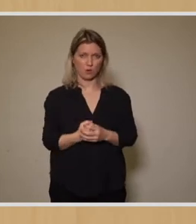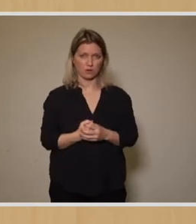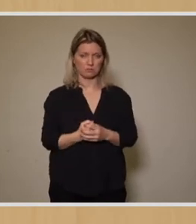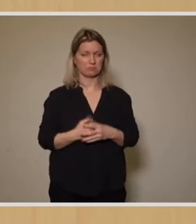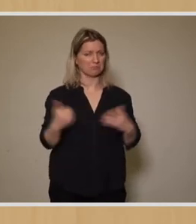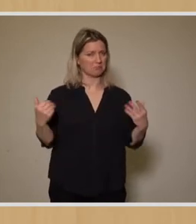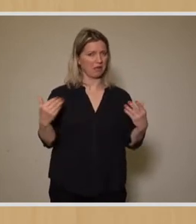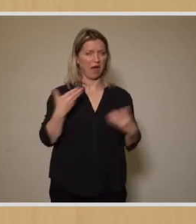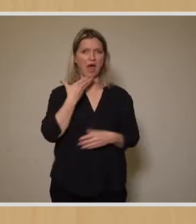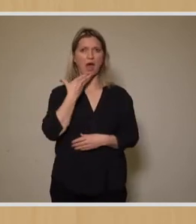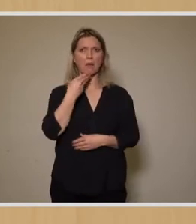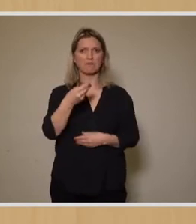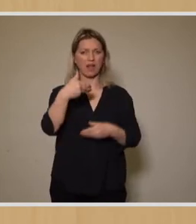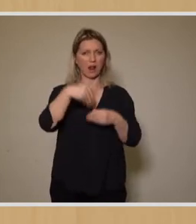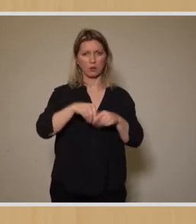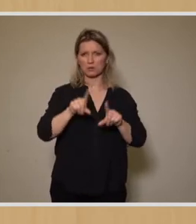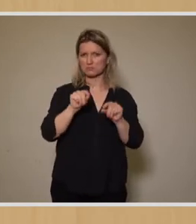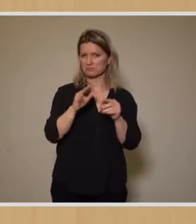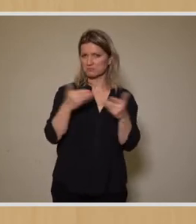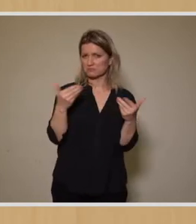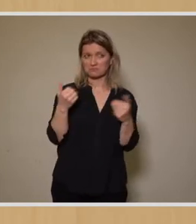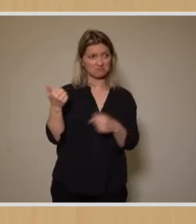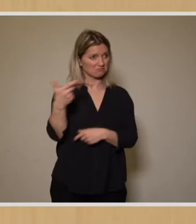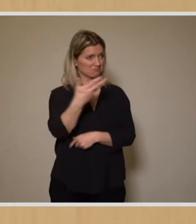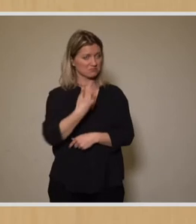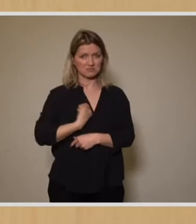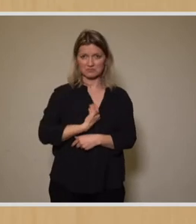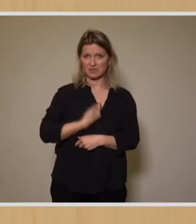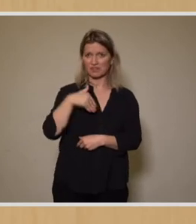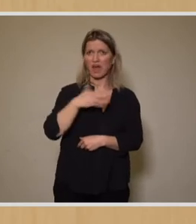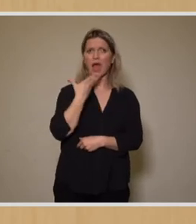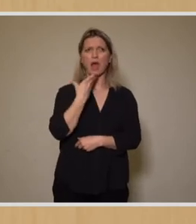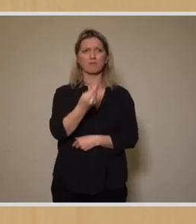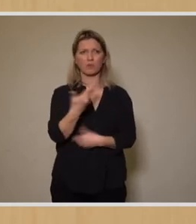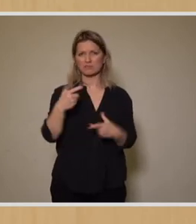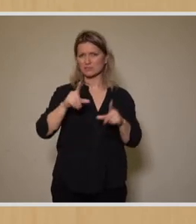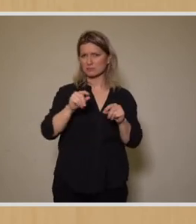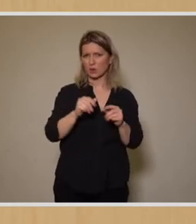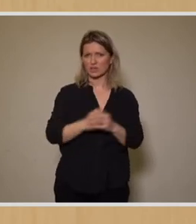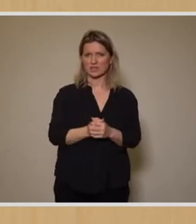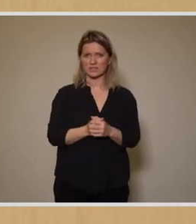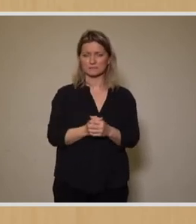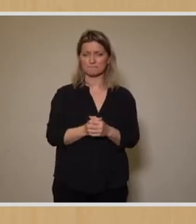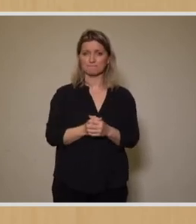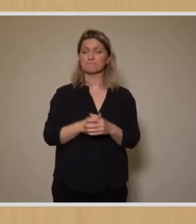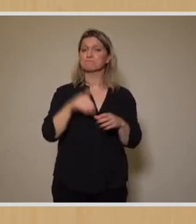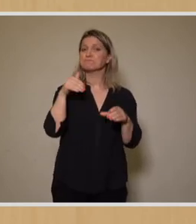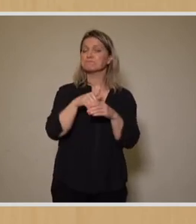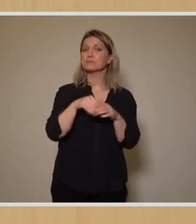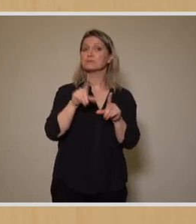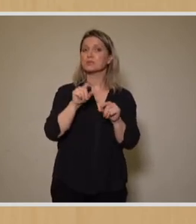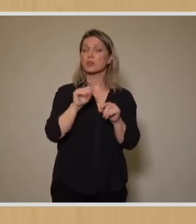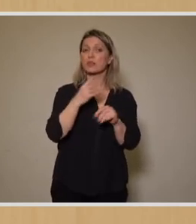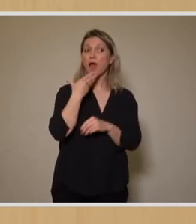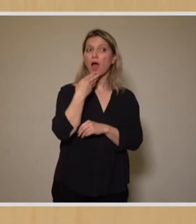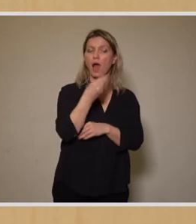eine Empfehlung? Und scheinbar gibt es hier einige Unsicherheiten darüber, was eine Empfehlung ist. Eine Empfehlung ist etwas, was die Aufmerksamkeit